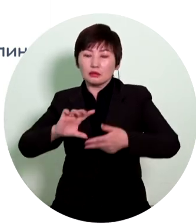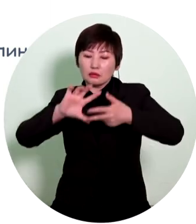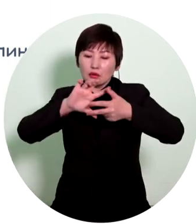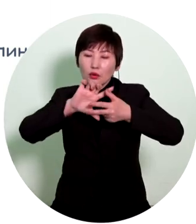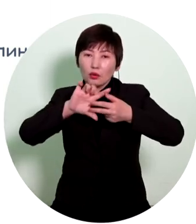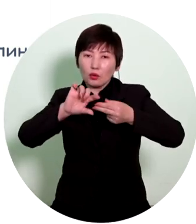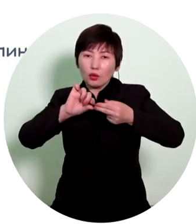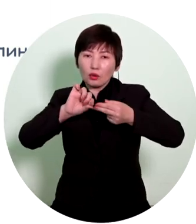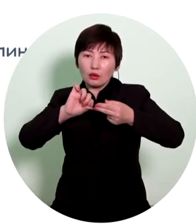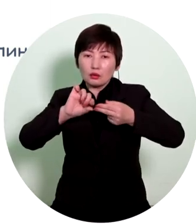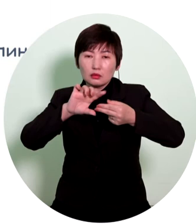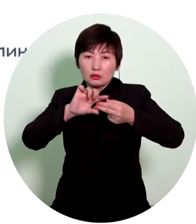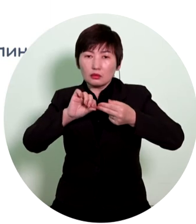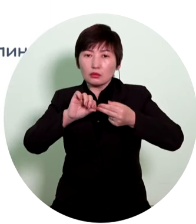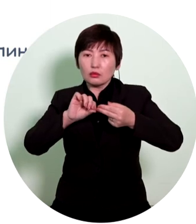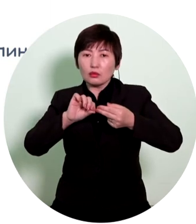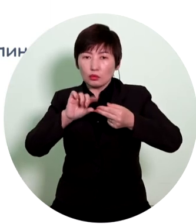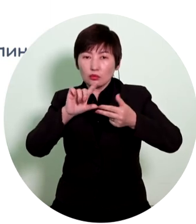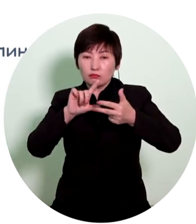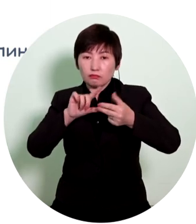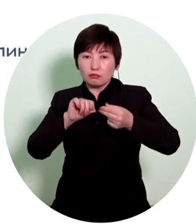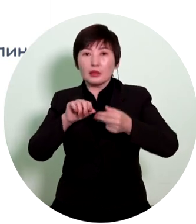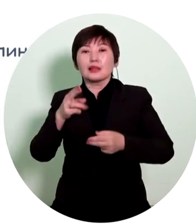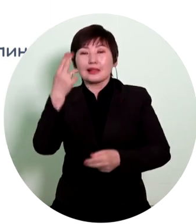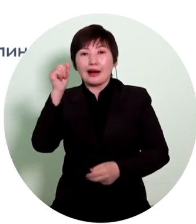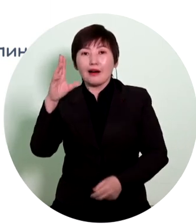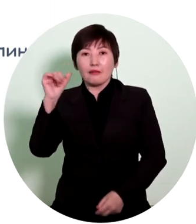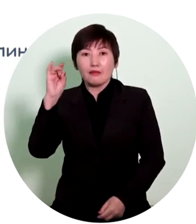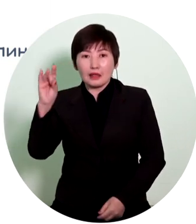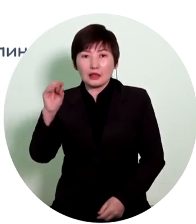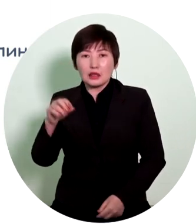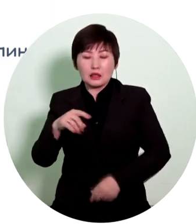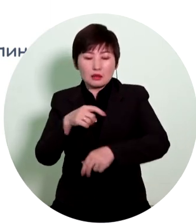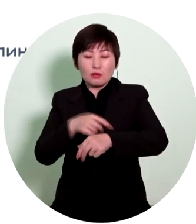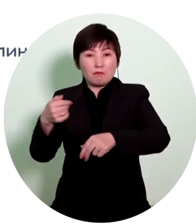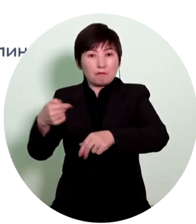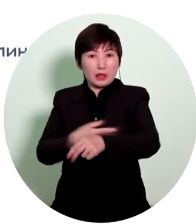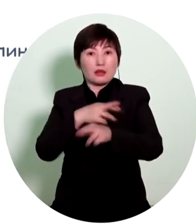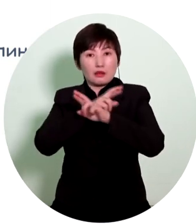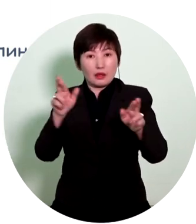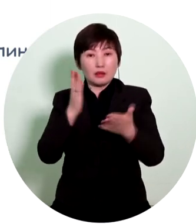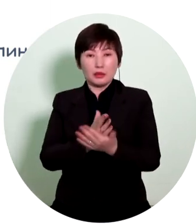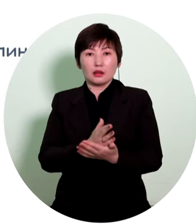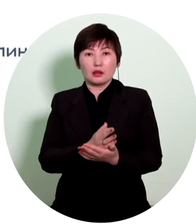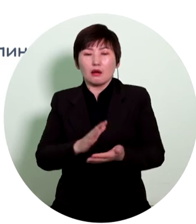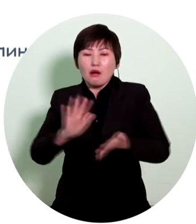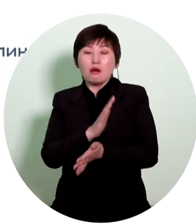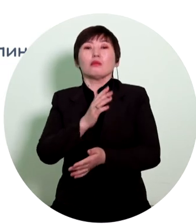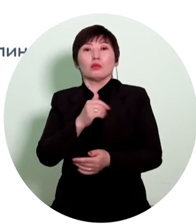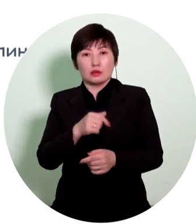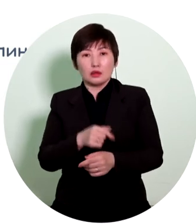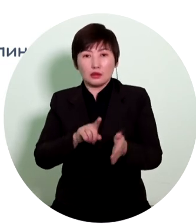катехоламин, адреналин, норадреналин гэдэг эдгээр дааврууд цуснд ялгарч эхэлнэ. Маш